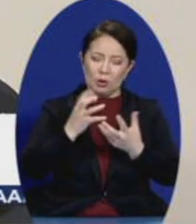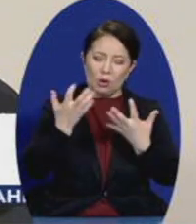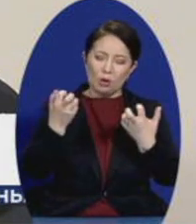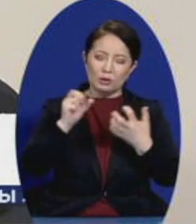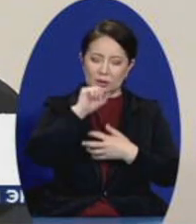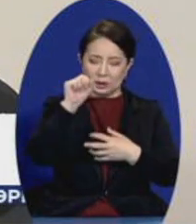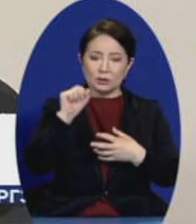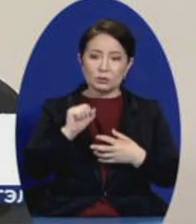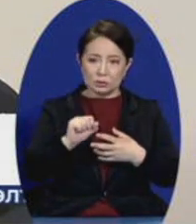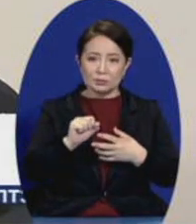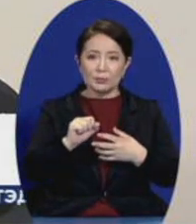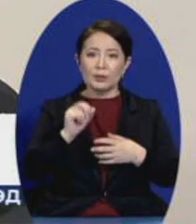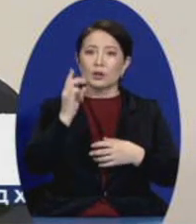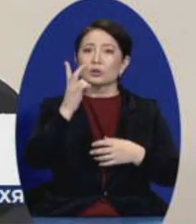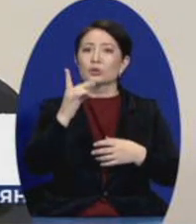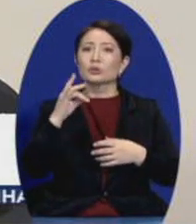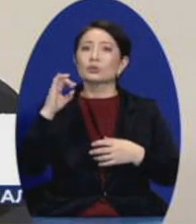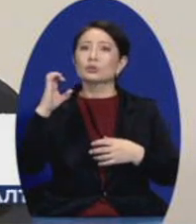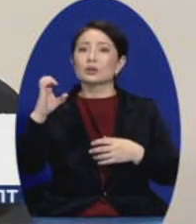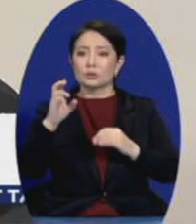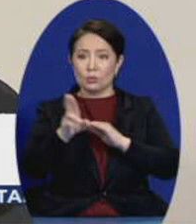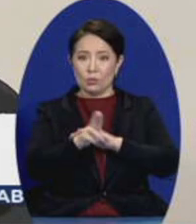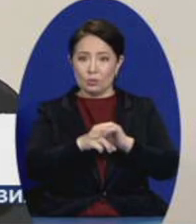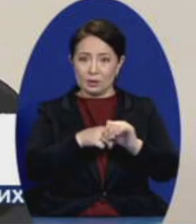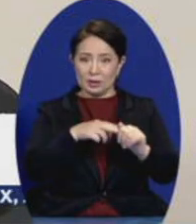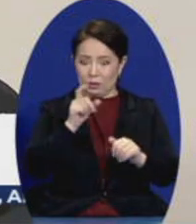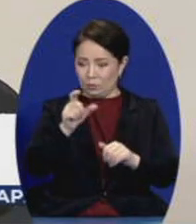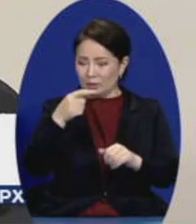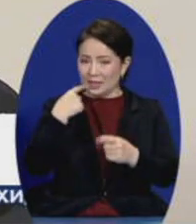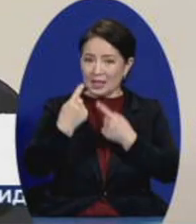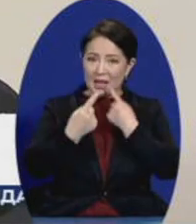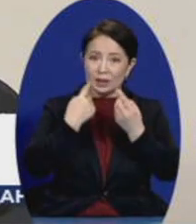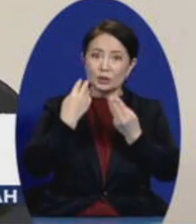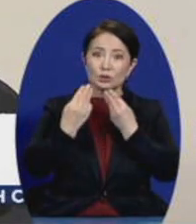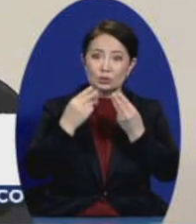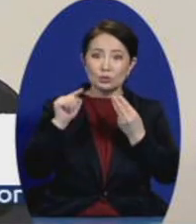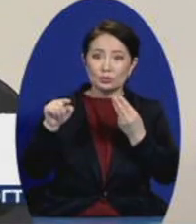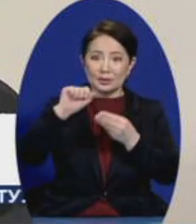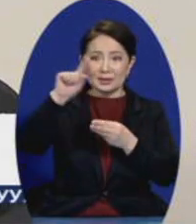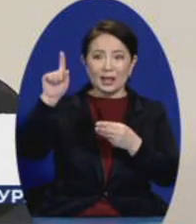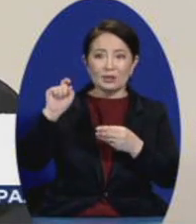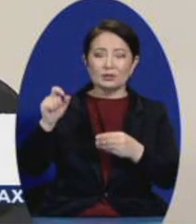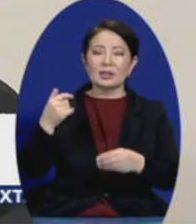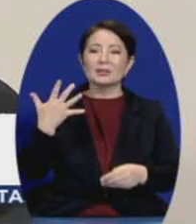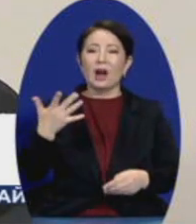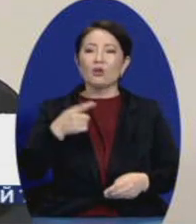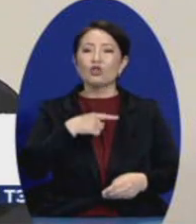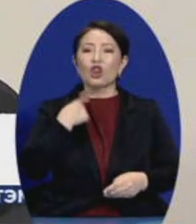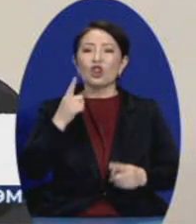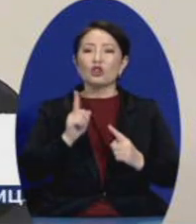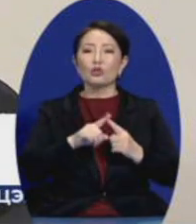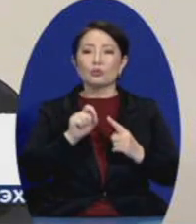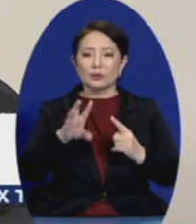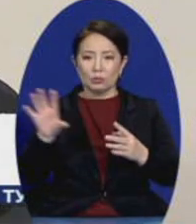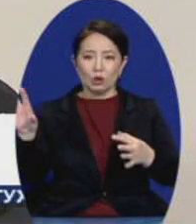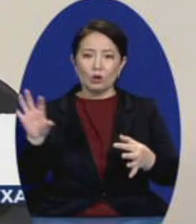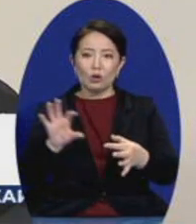хэлэх юм бол одоо нүүрсний хулгай гэж дард иргэд яриад одоо шүүмжлээд байгаа. Энэ асуудал 5 толгой төмөр зам дээр бас нэлээд одоо хил юм дагуулж